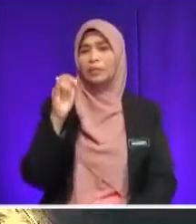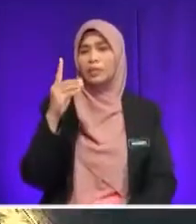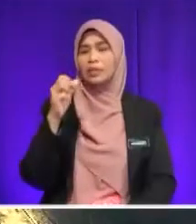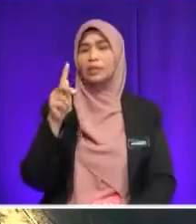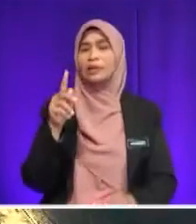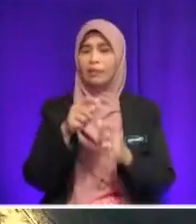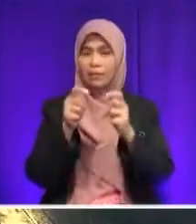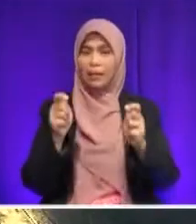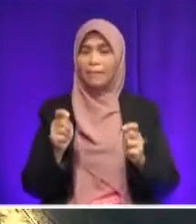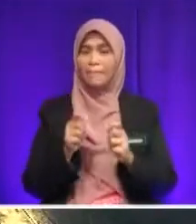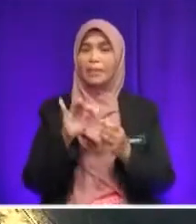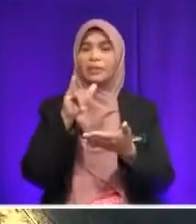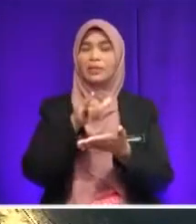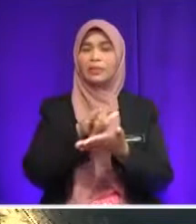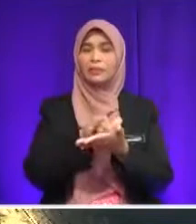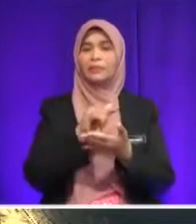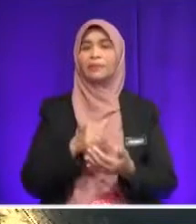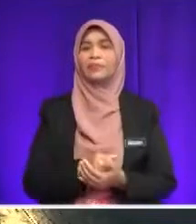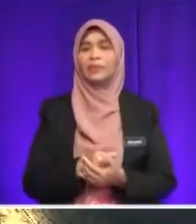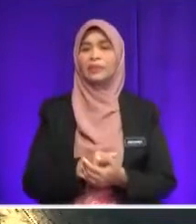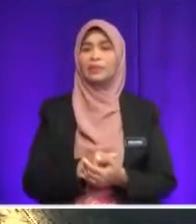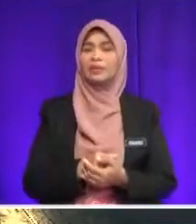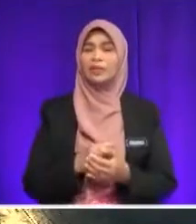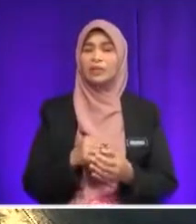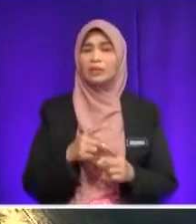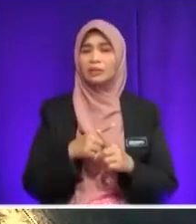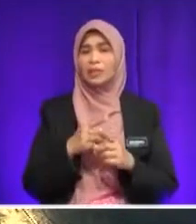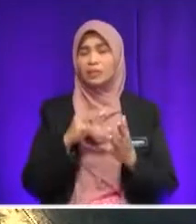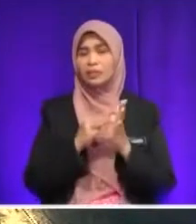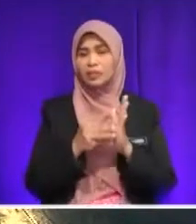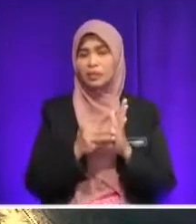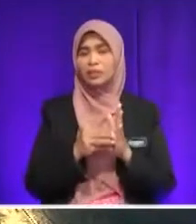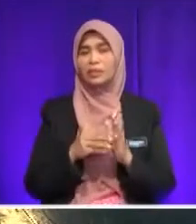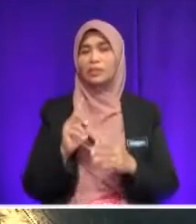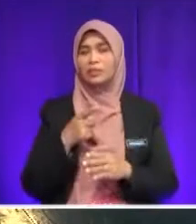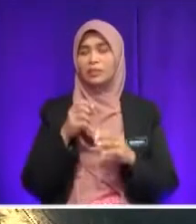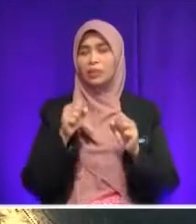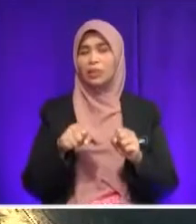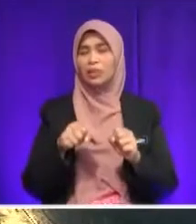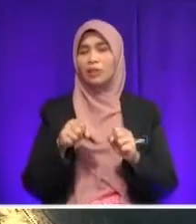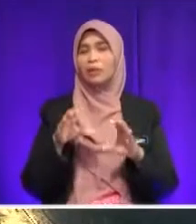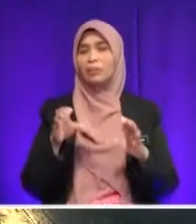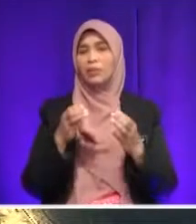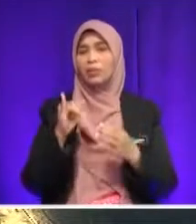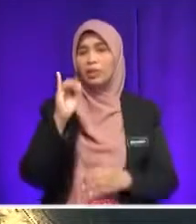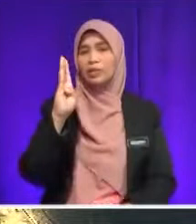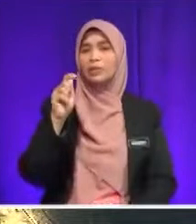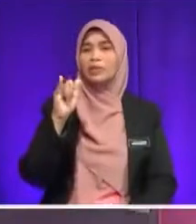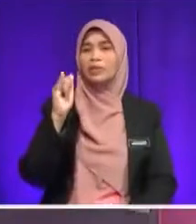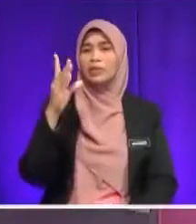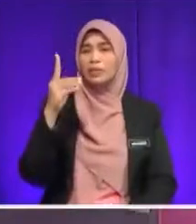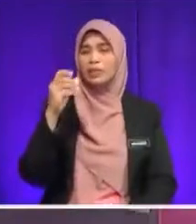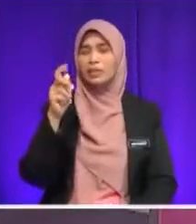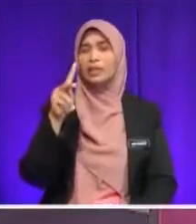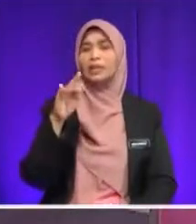maknanya Safika lumuri semua tapi kita masih lagi oleh boleh melakukan ibtida casannya